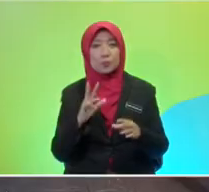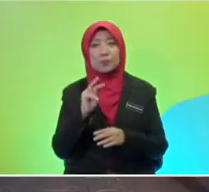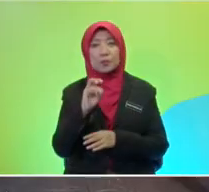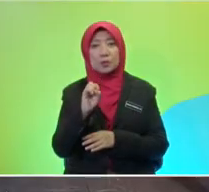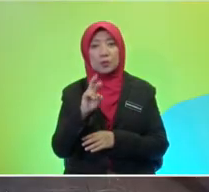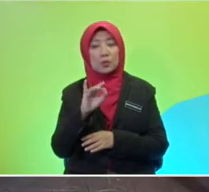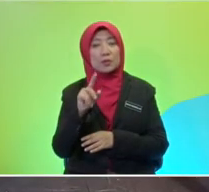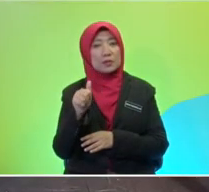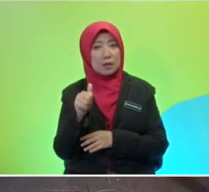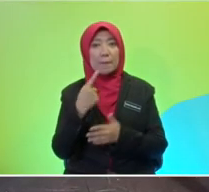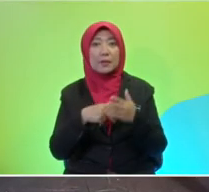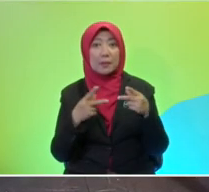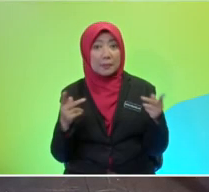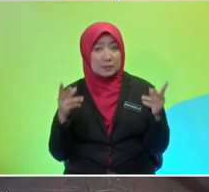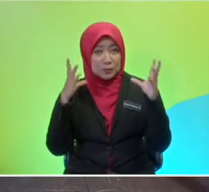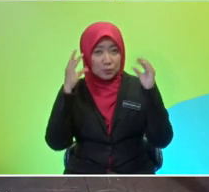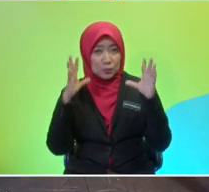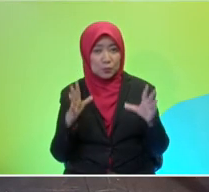buka baju